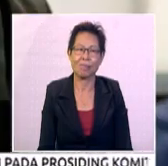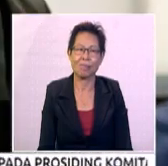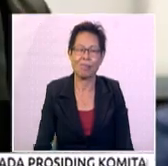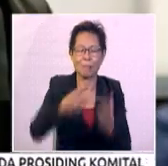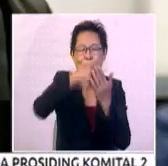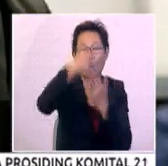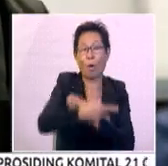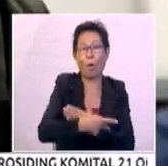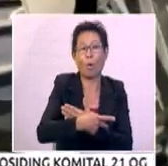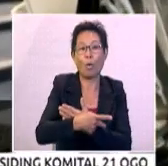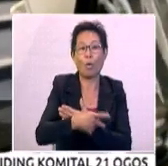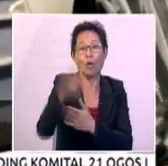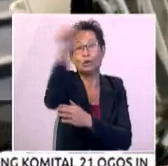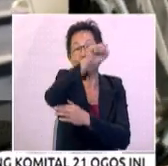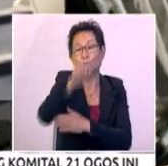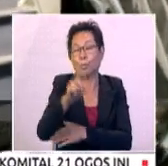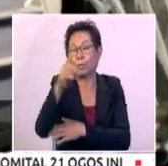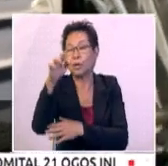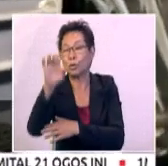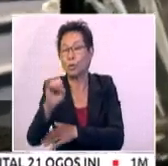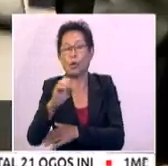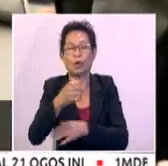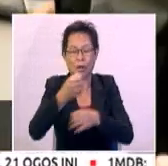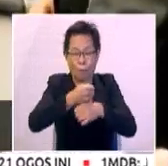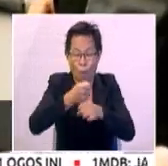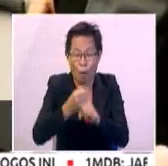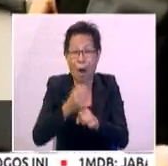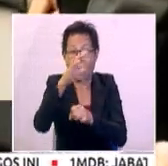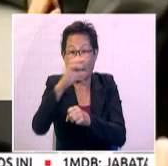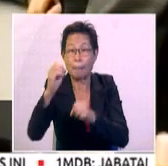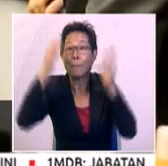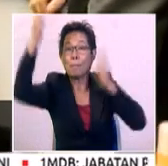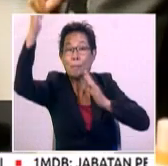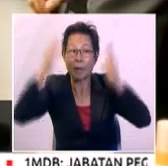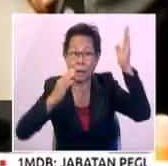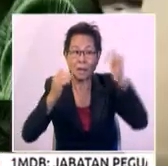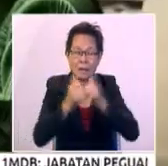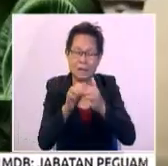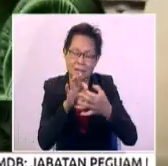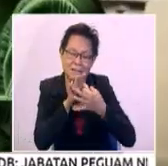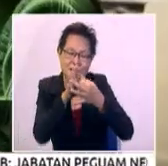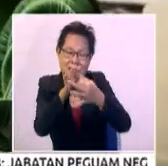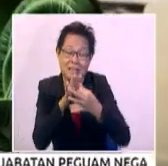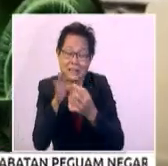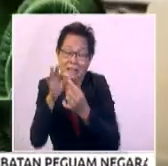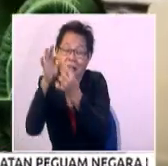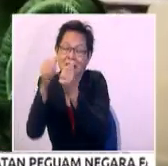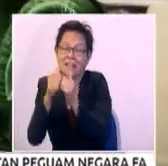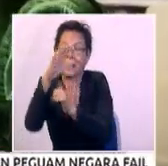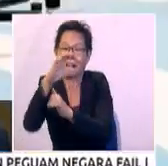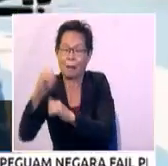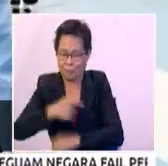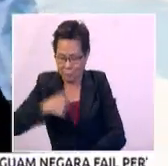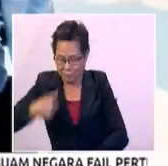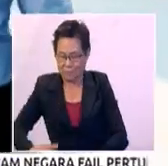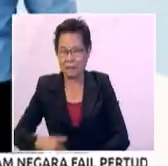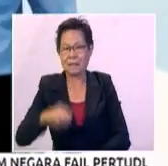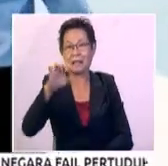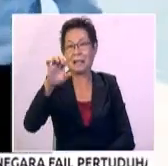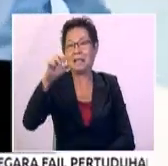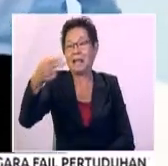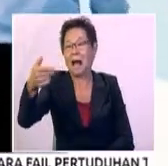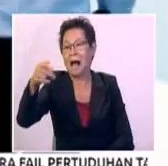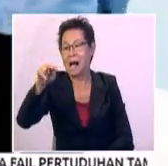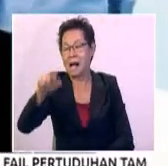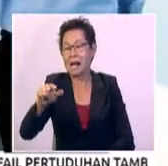Projek super drone ini diusahakan oleh sebuah syarikat tempatan EastCap Berhad dengan kerjasama strategik dengan syarikat China Yihan